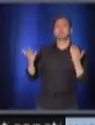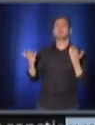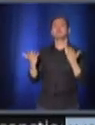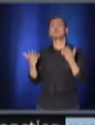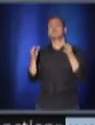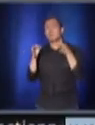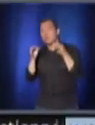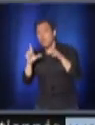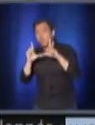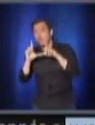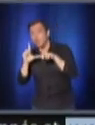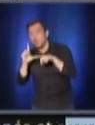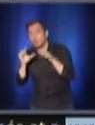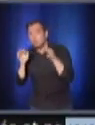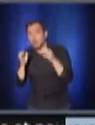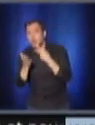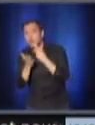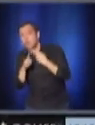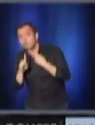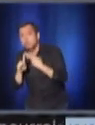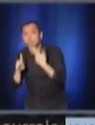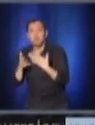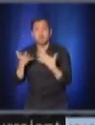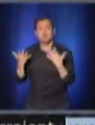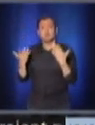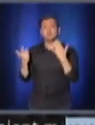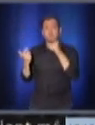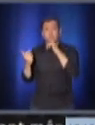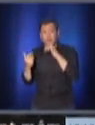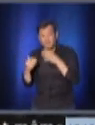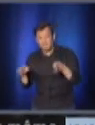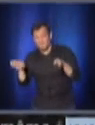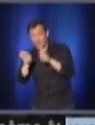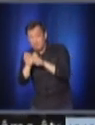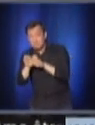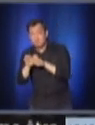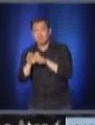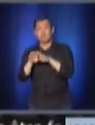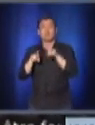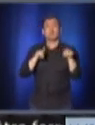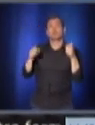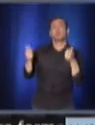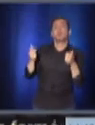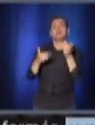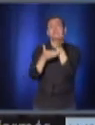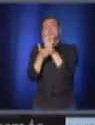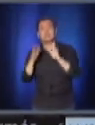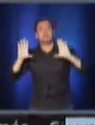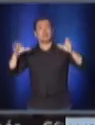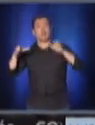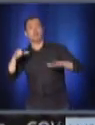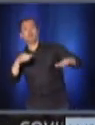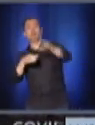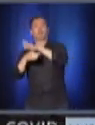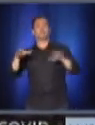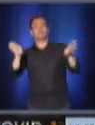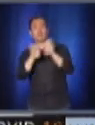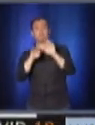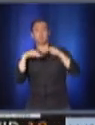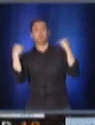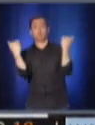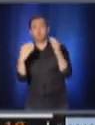Est-ce qu'on parle de fermeture à la pièce ou sectorielle? Parce que tous